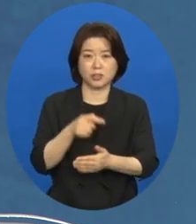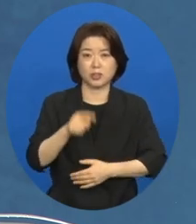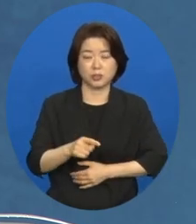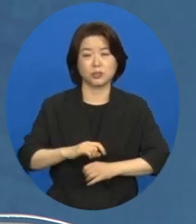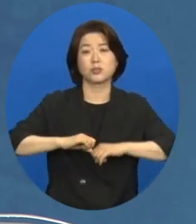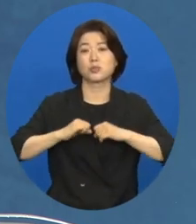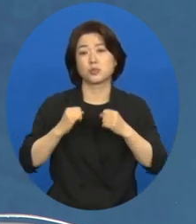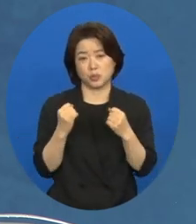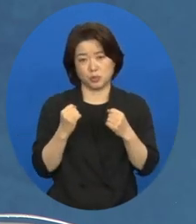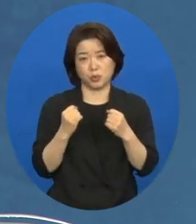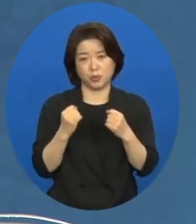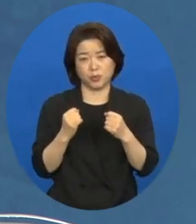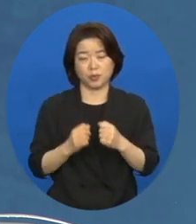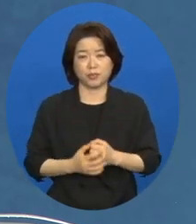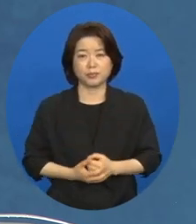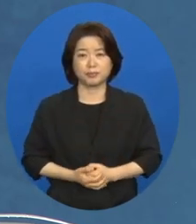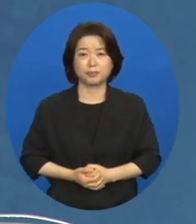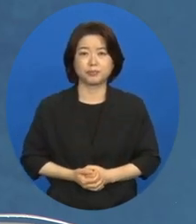순종,